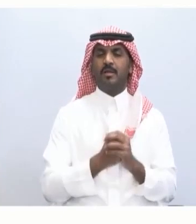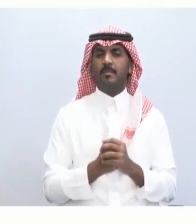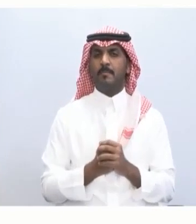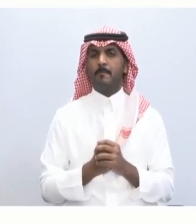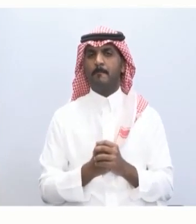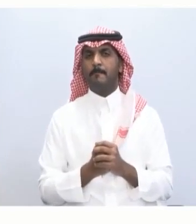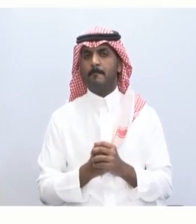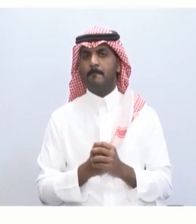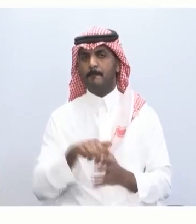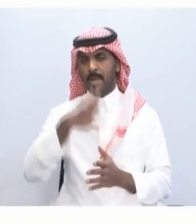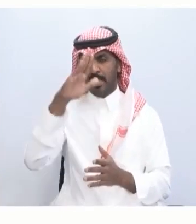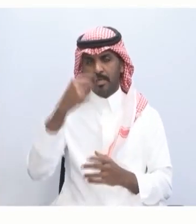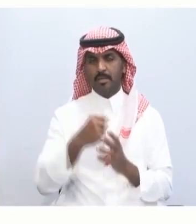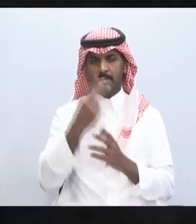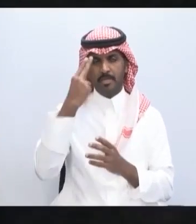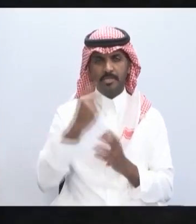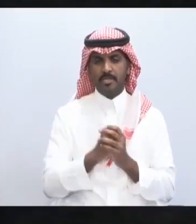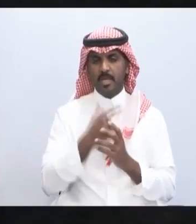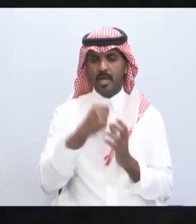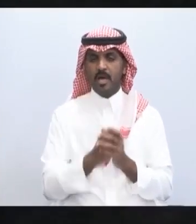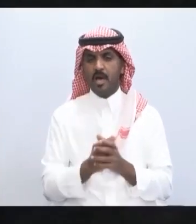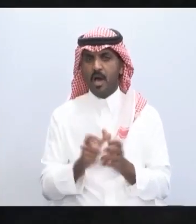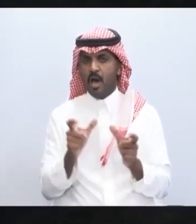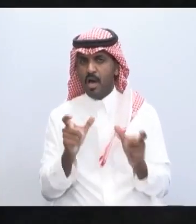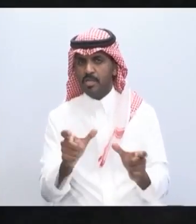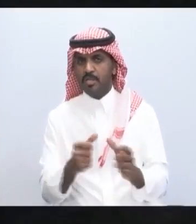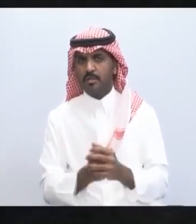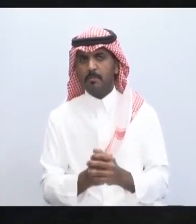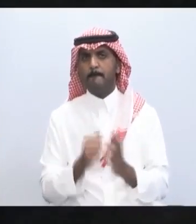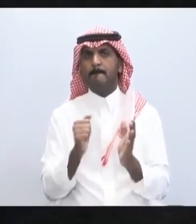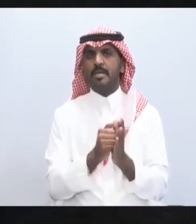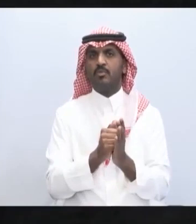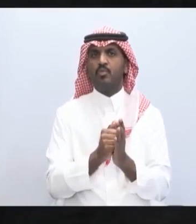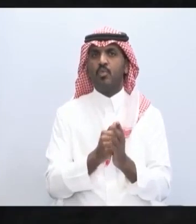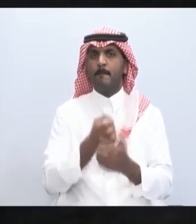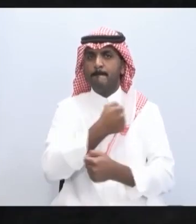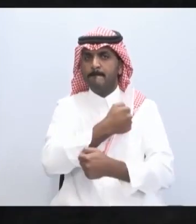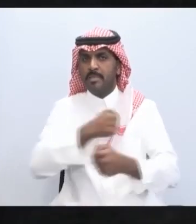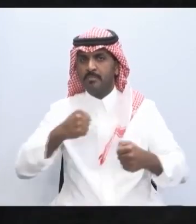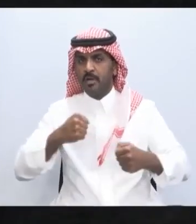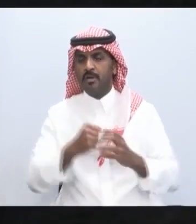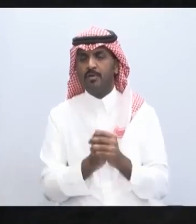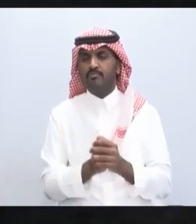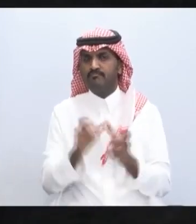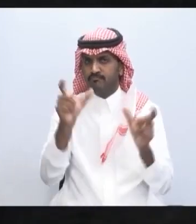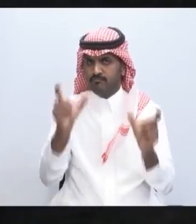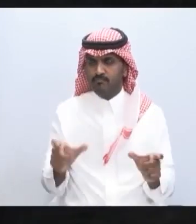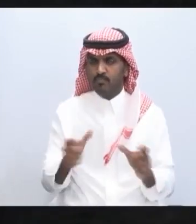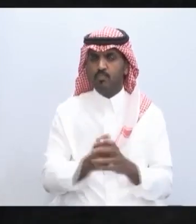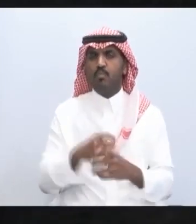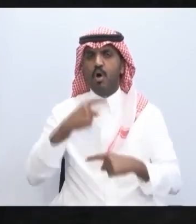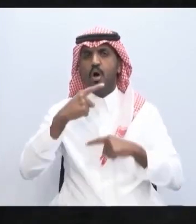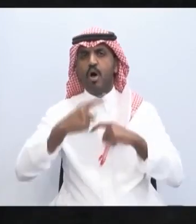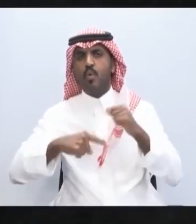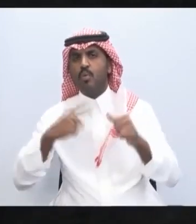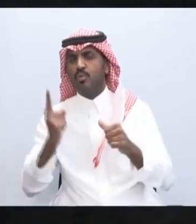العزيز الى الرياض وحاصر المصمك في محاولته الاولى ولكن هذه